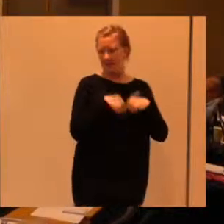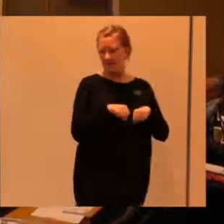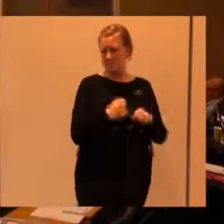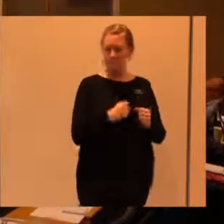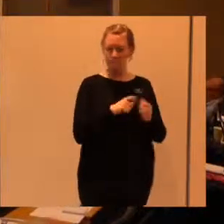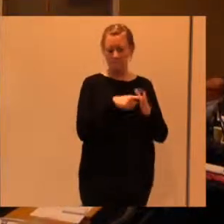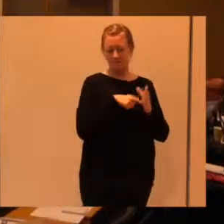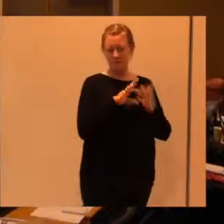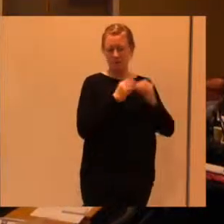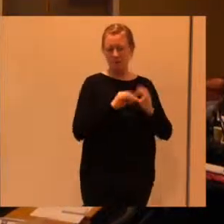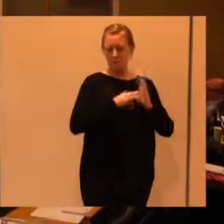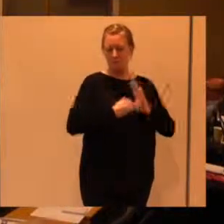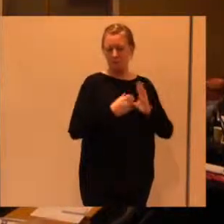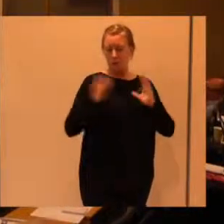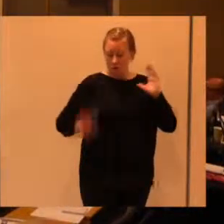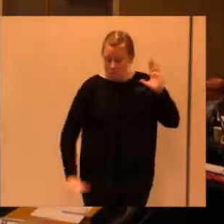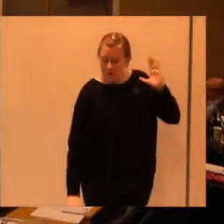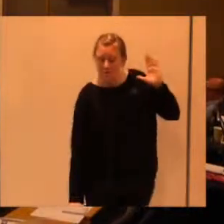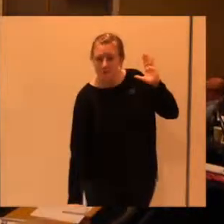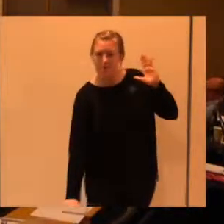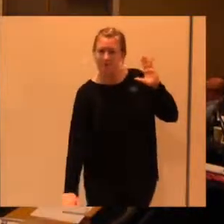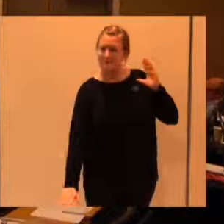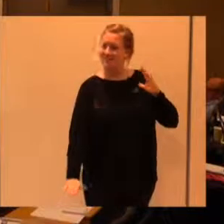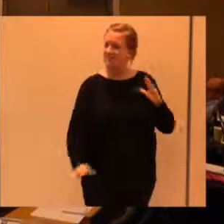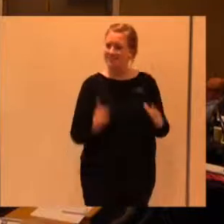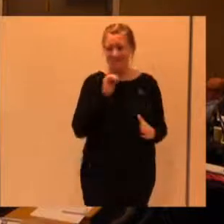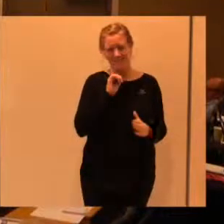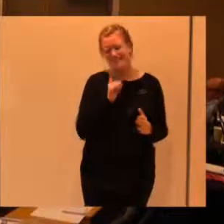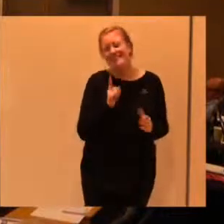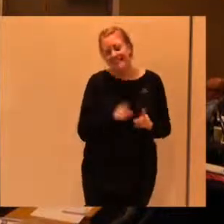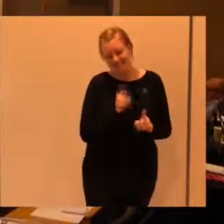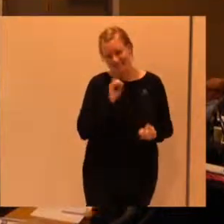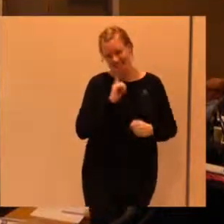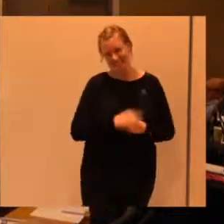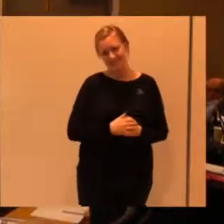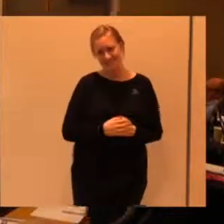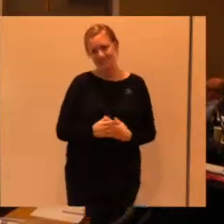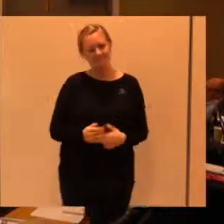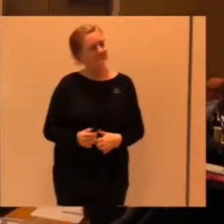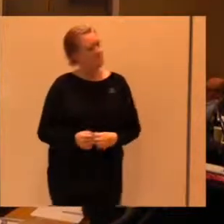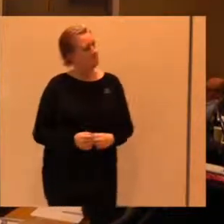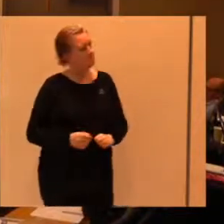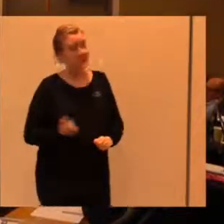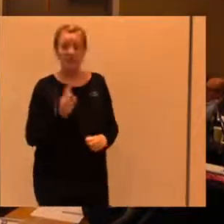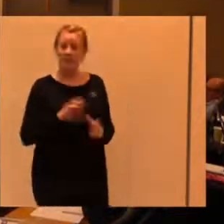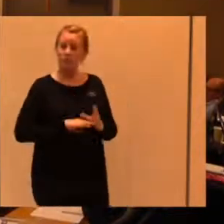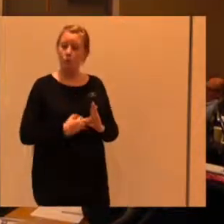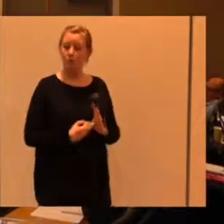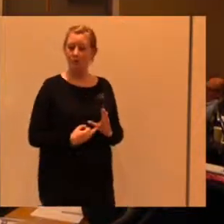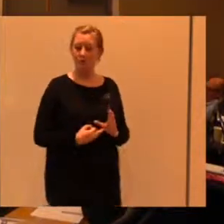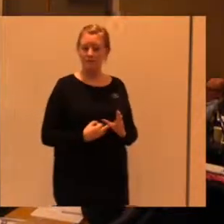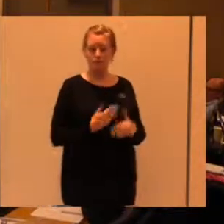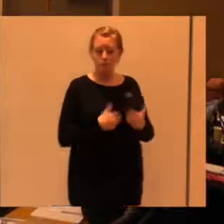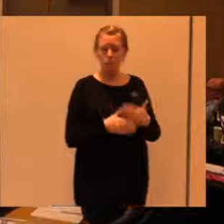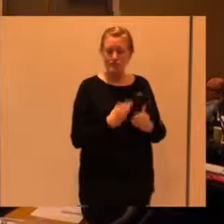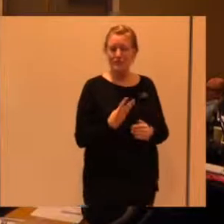fram en webbplats. Då tappar man ytterligare tillgänglighetskrav. Nästan jämt. Eller man har något projekt som pågår i 3-4 år som